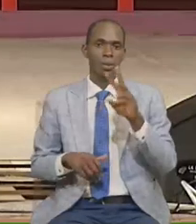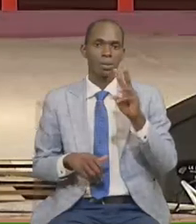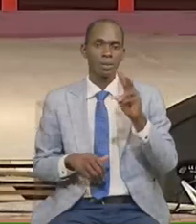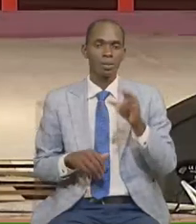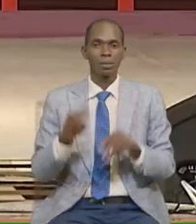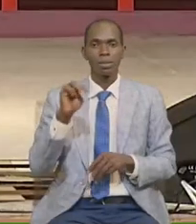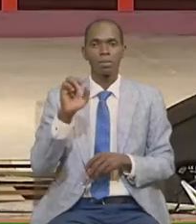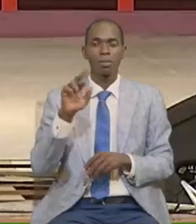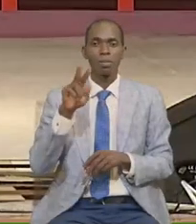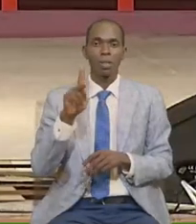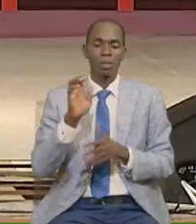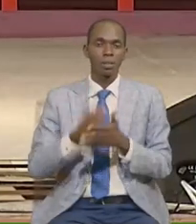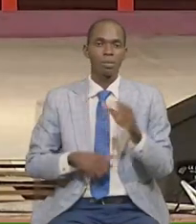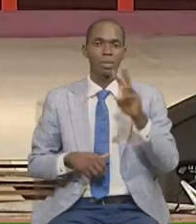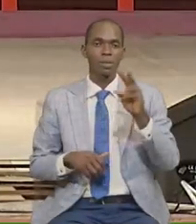19 et 20.